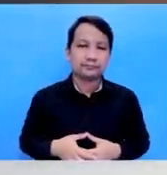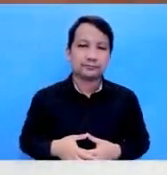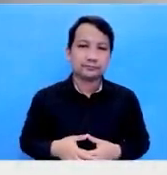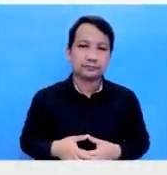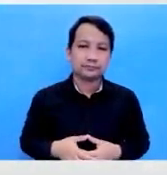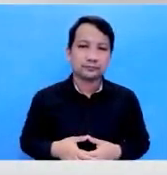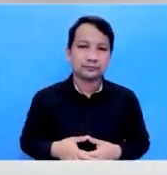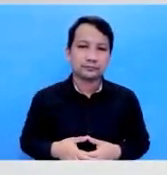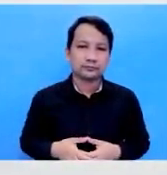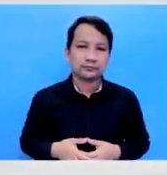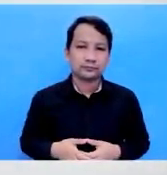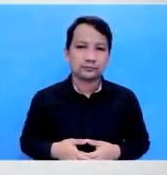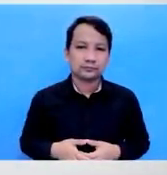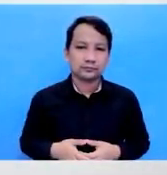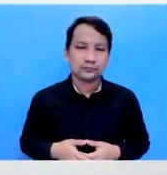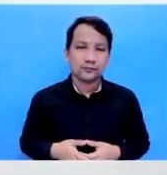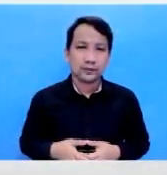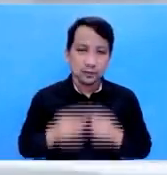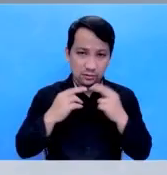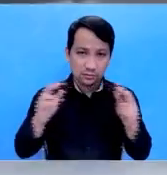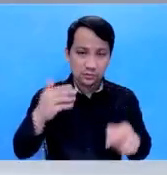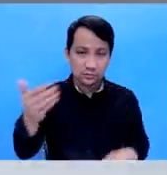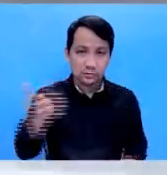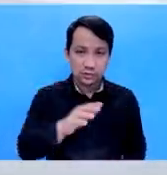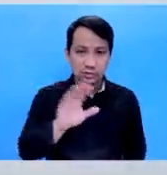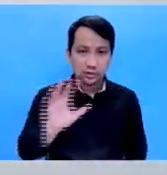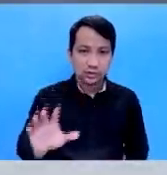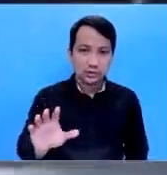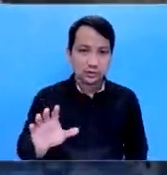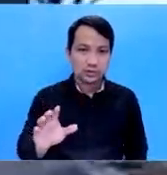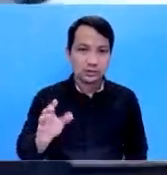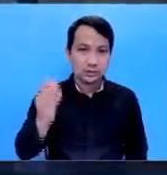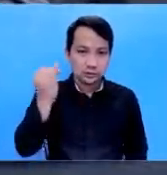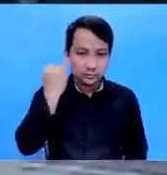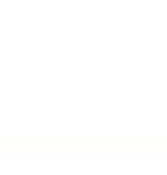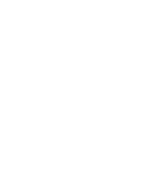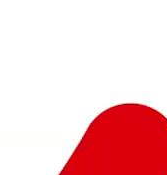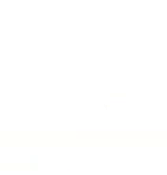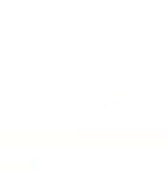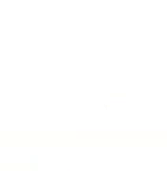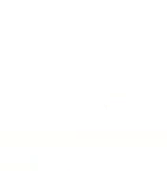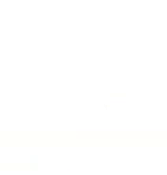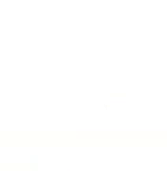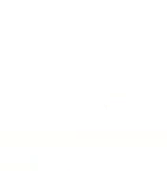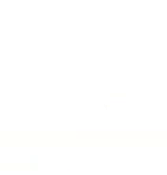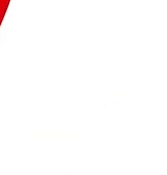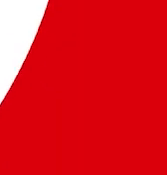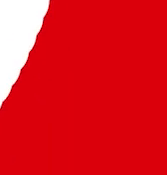Nagbabalita mula sa Frontline, Jenny Dongon, News 5.